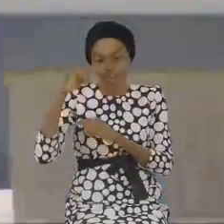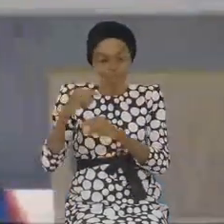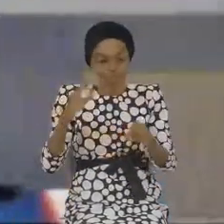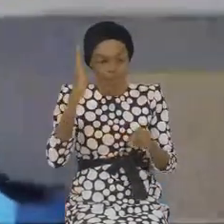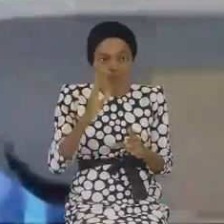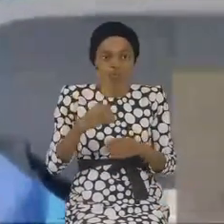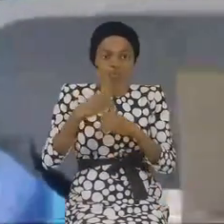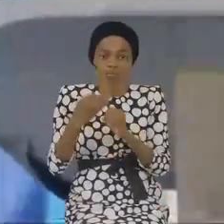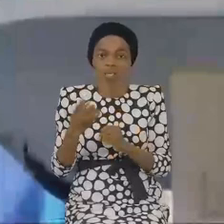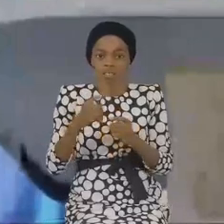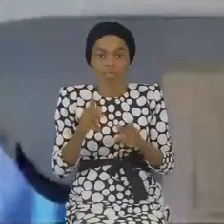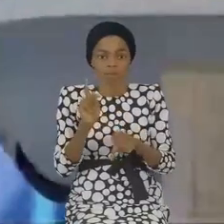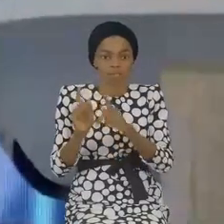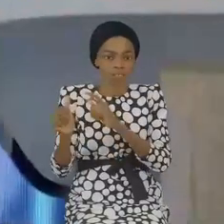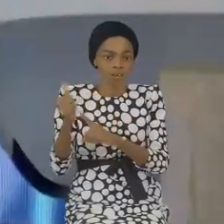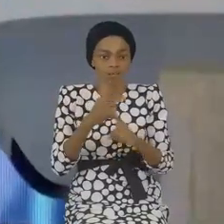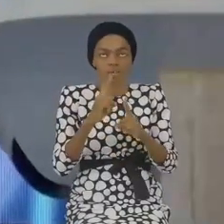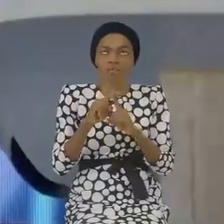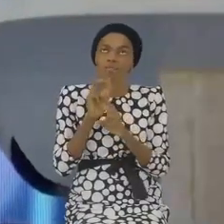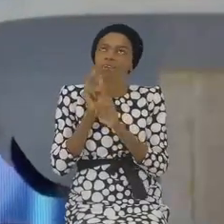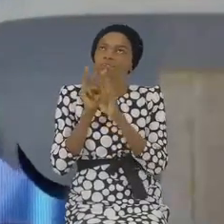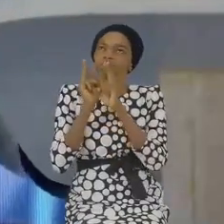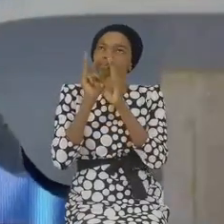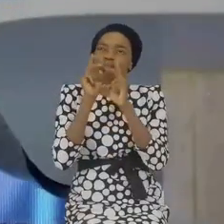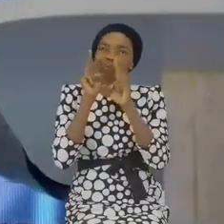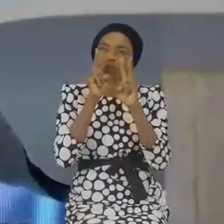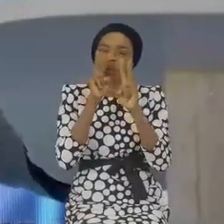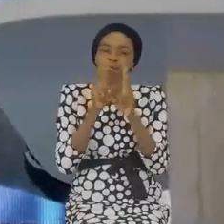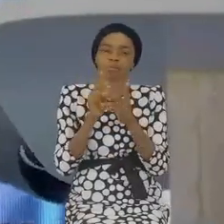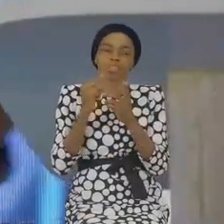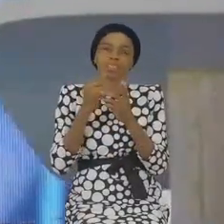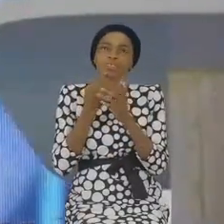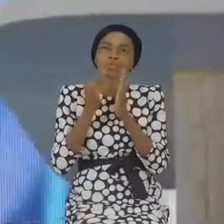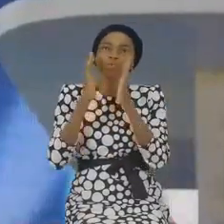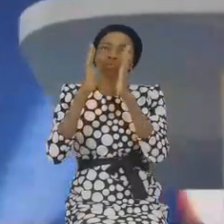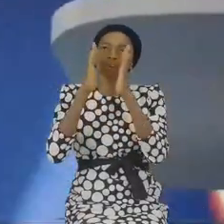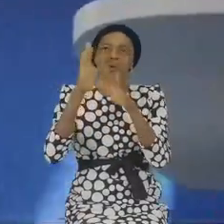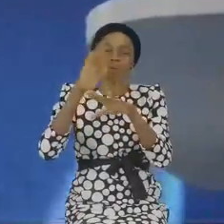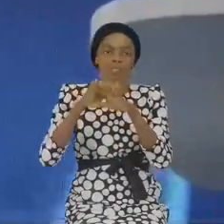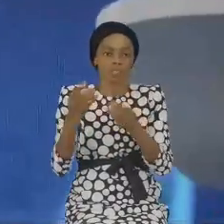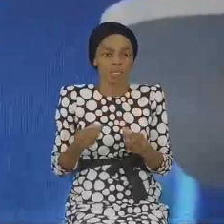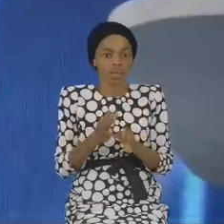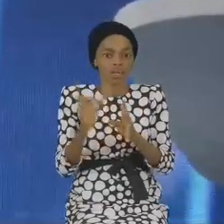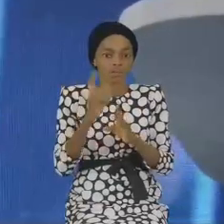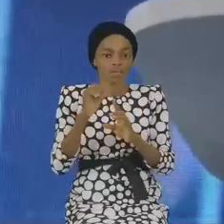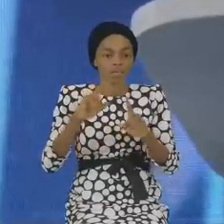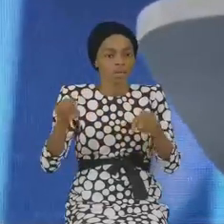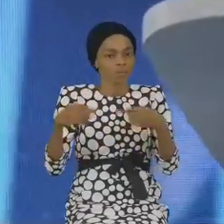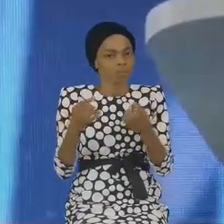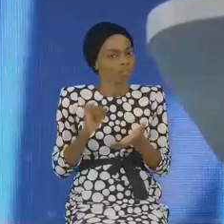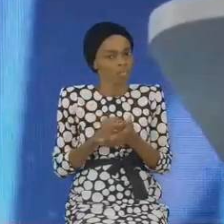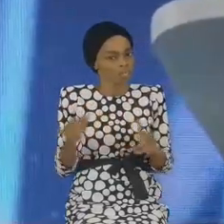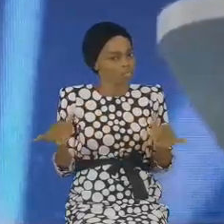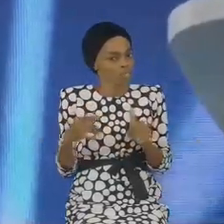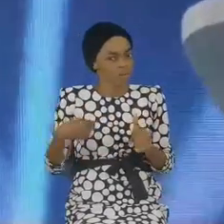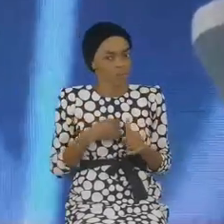aller à la terre promise où ils allaient. Et c'est la même chose que nous devons faire.